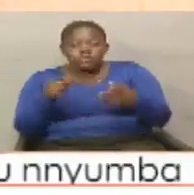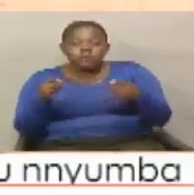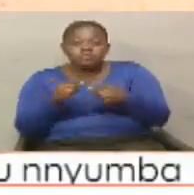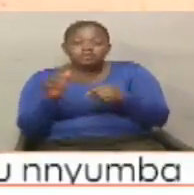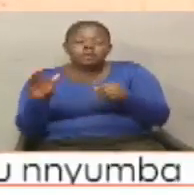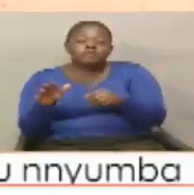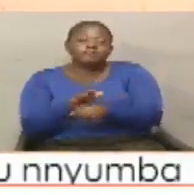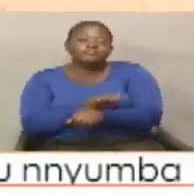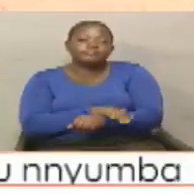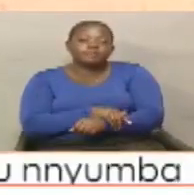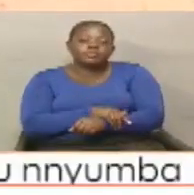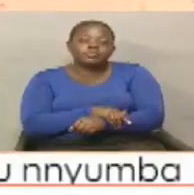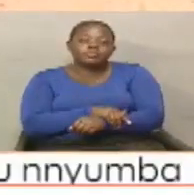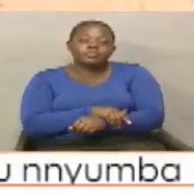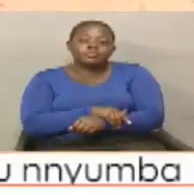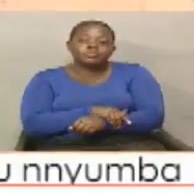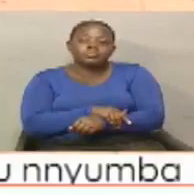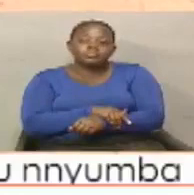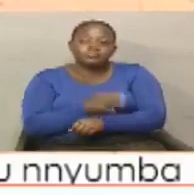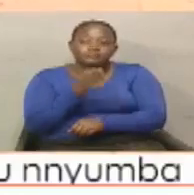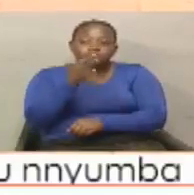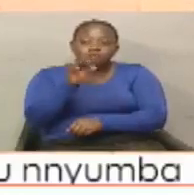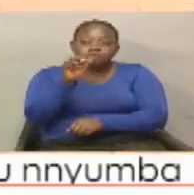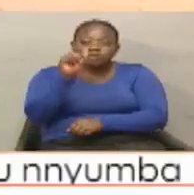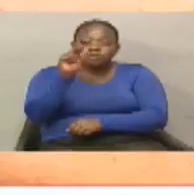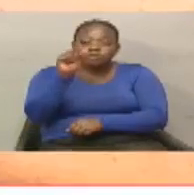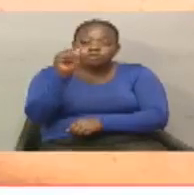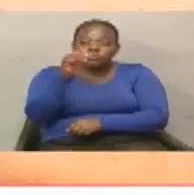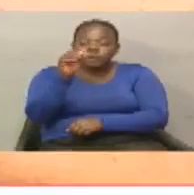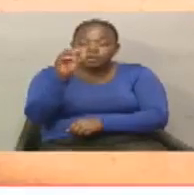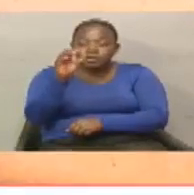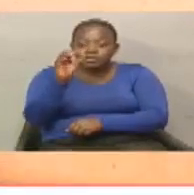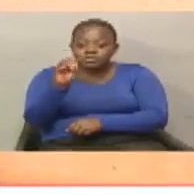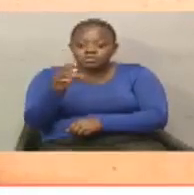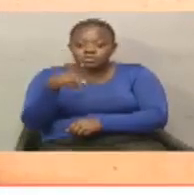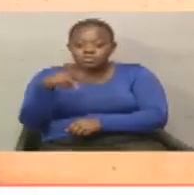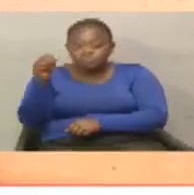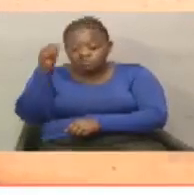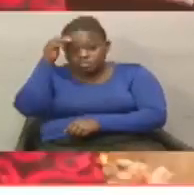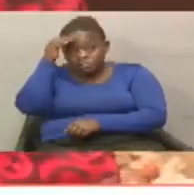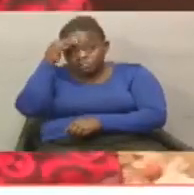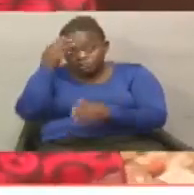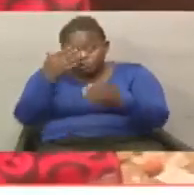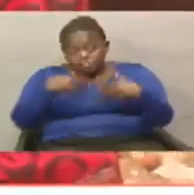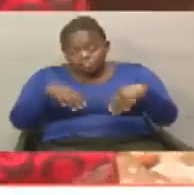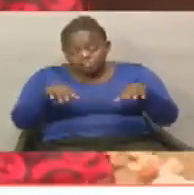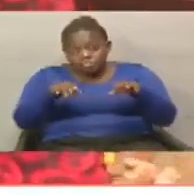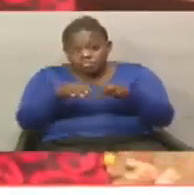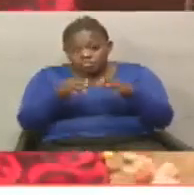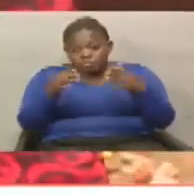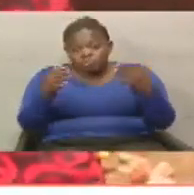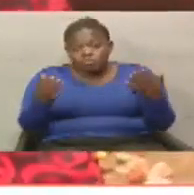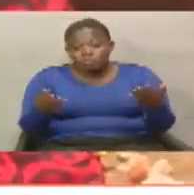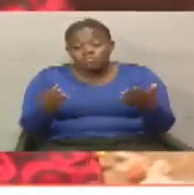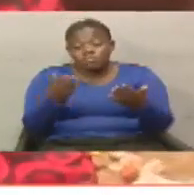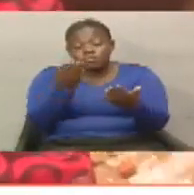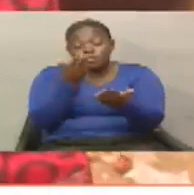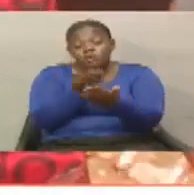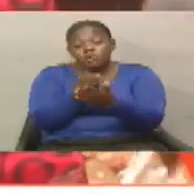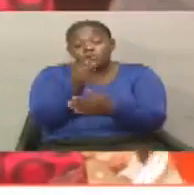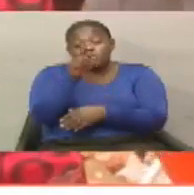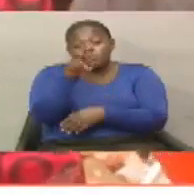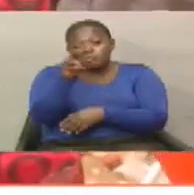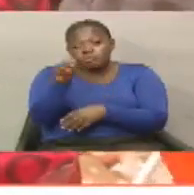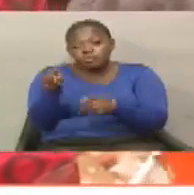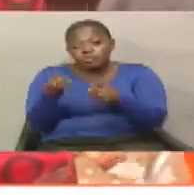eddala byonna bamuyita yidi mu Falansa twagenze ku poliisi ne bamugamba mutegeeragane. Azibisa minisita Lubira Nabbanja